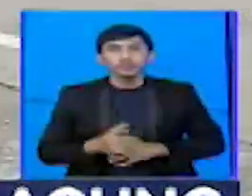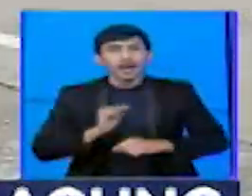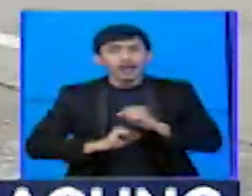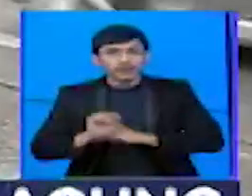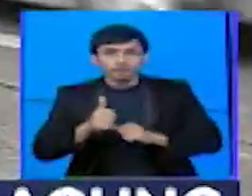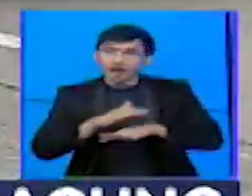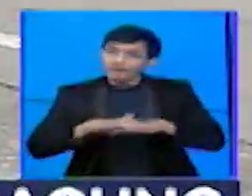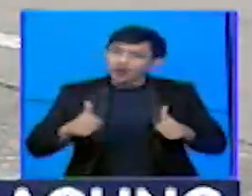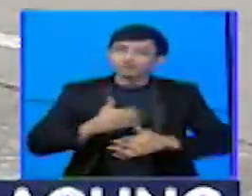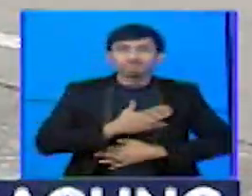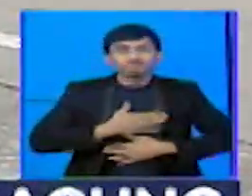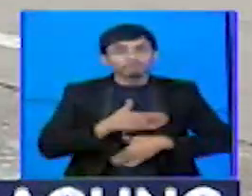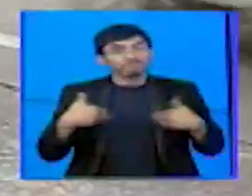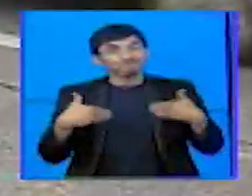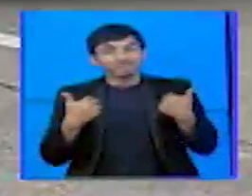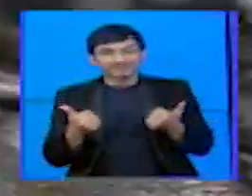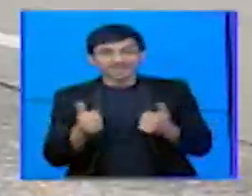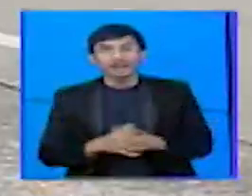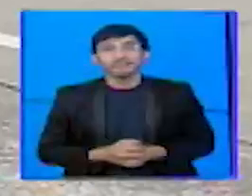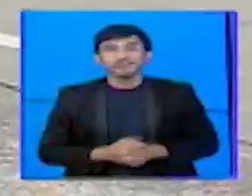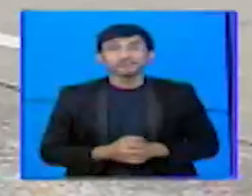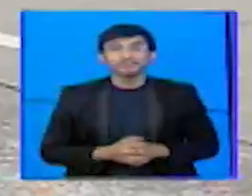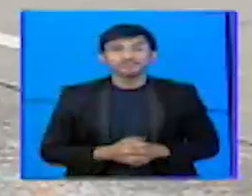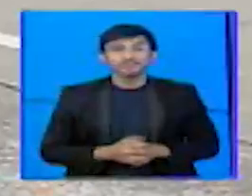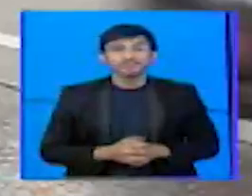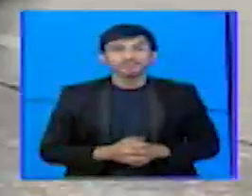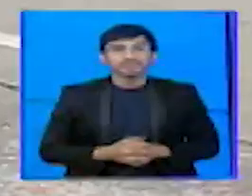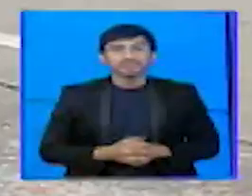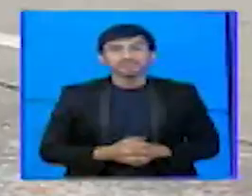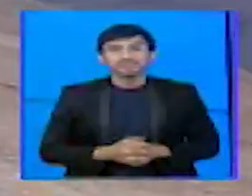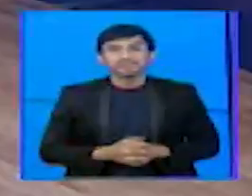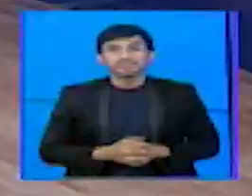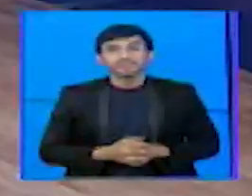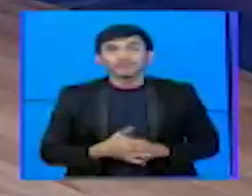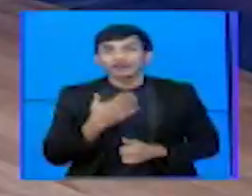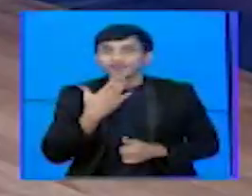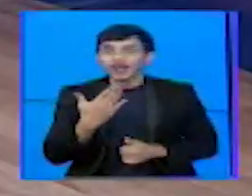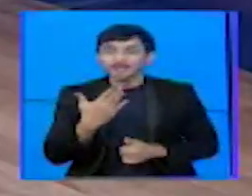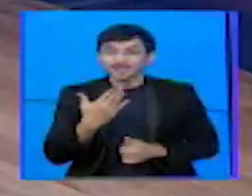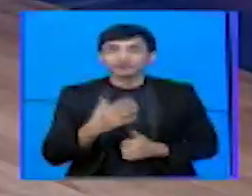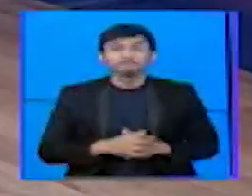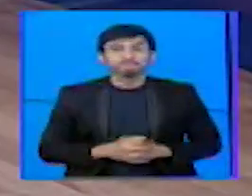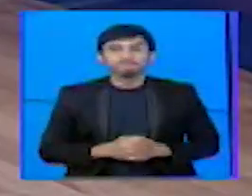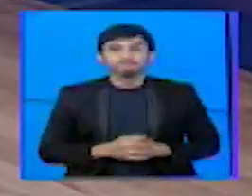aman dan juga selamat sampai ditujuan kembali kenawa Hai Baik terima kasih lirik koushiki atas informasi dari Anda Selamat bertugas